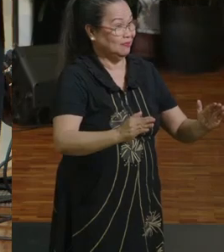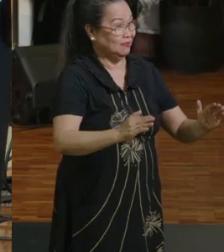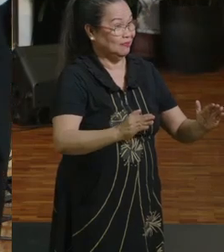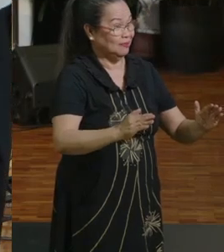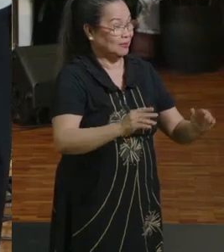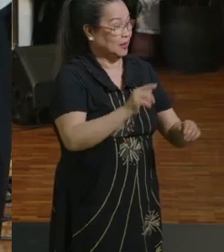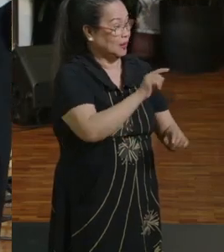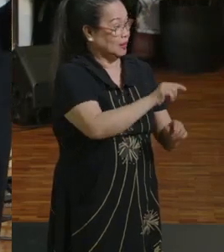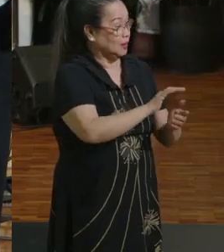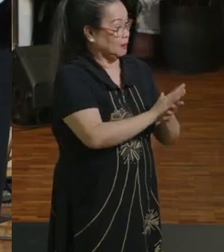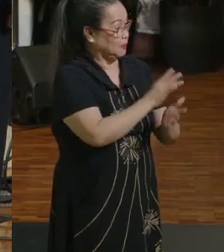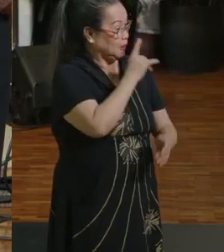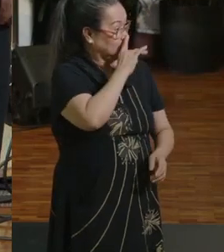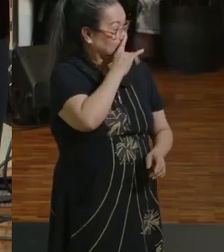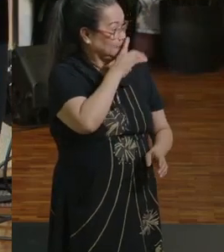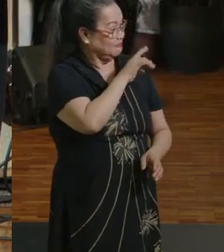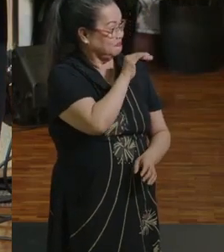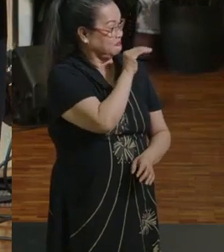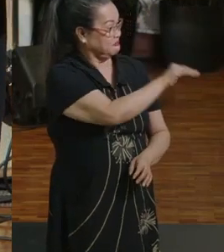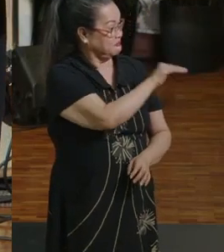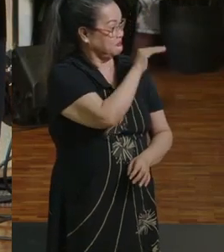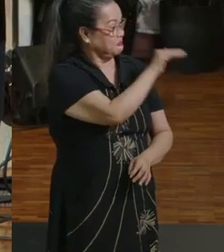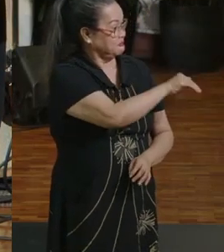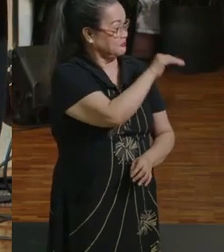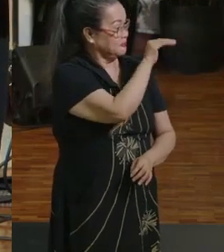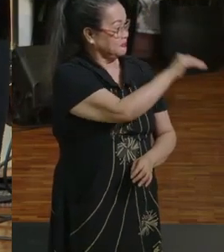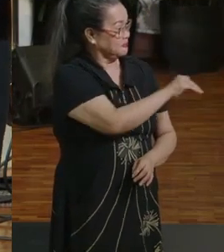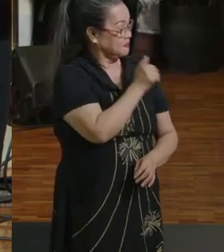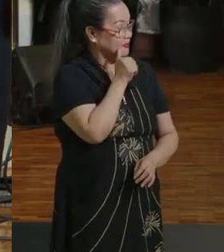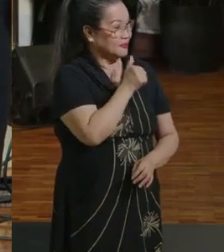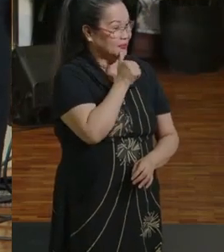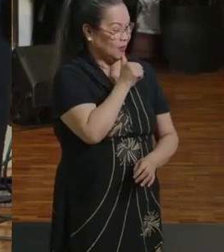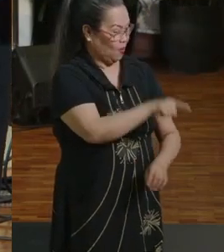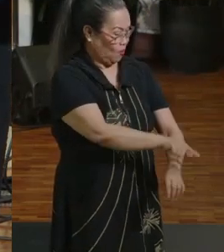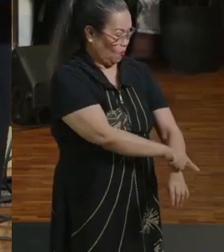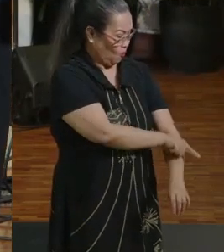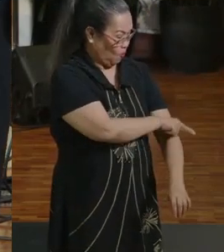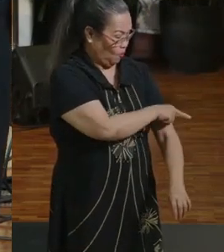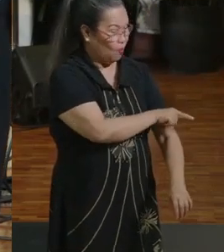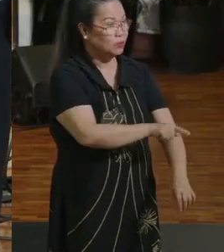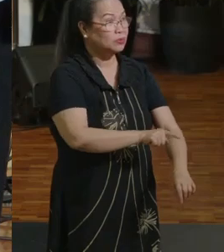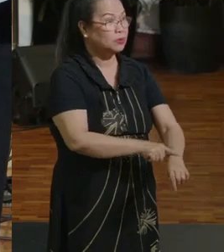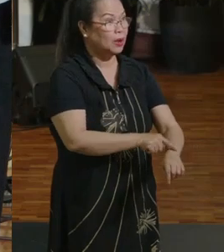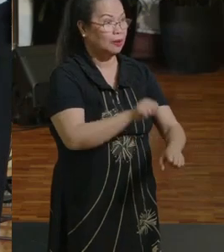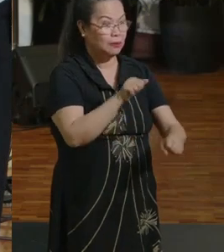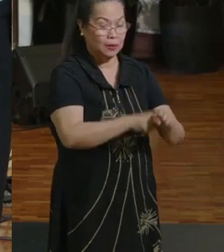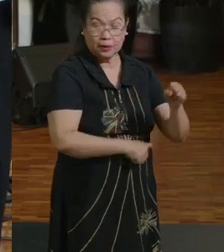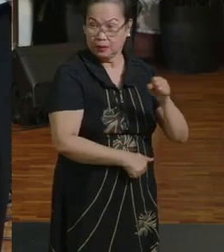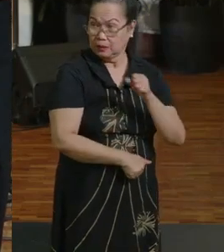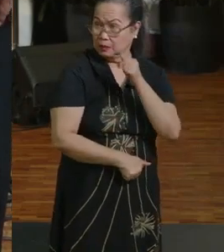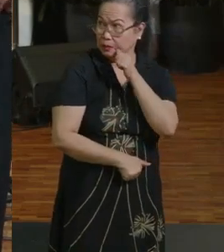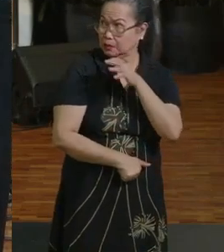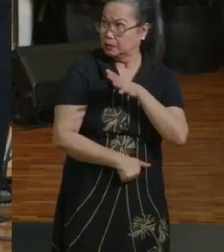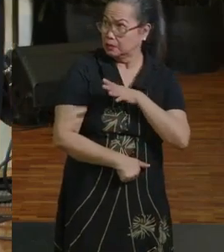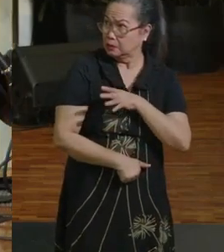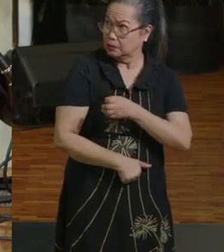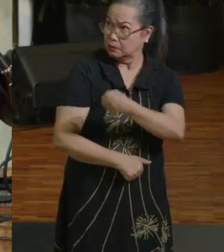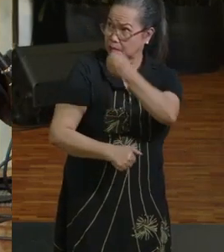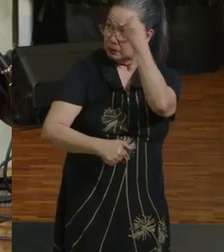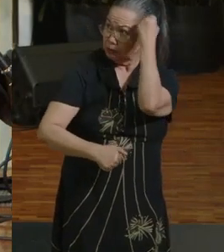Inalipin nila ang mga babae sa mahabang panahon, kaya naman ang mga babae ay